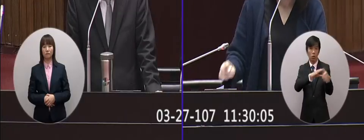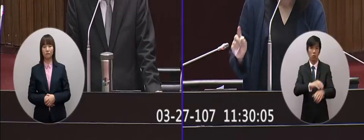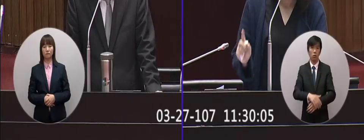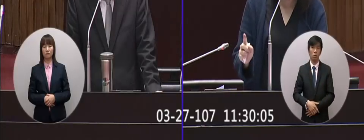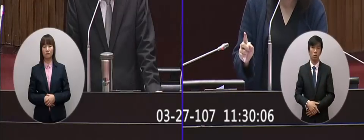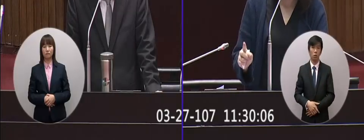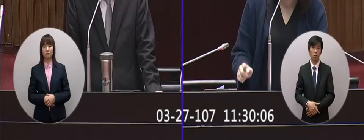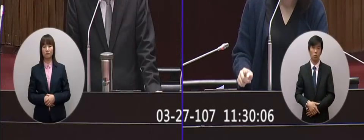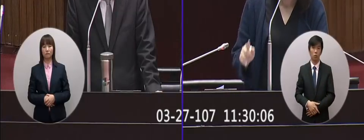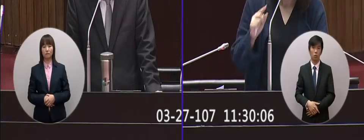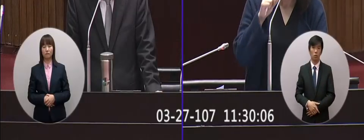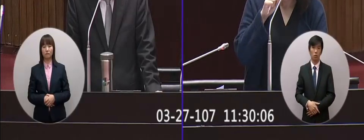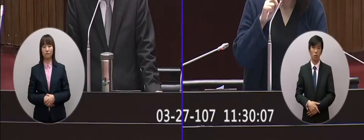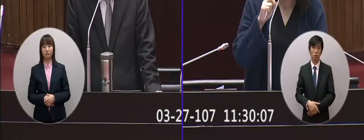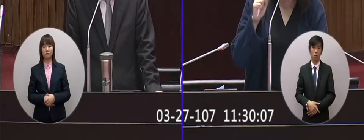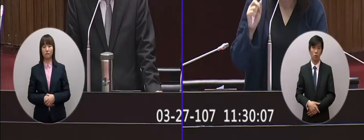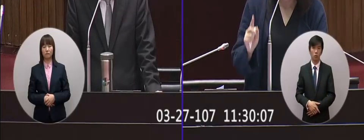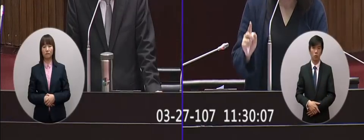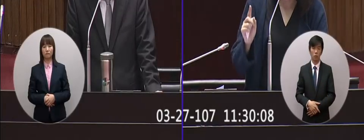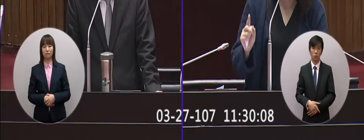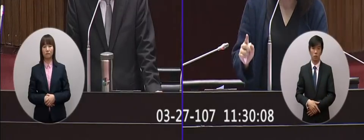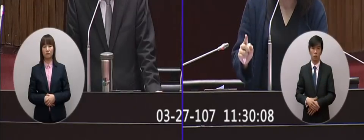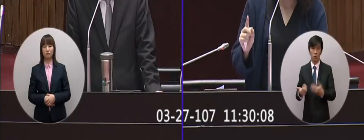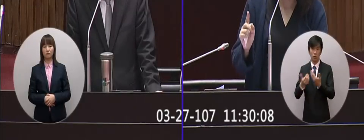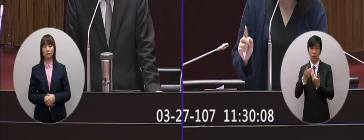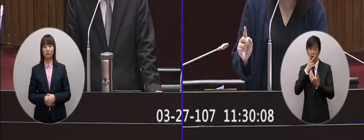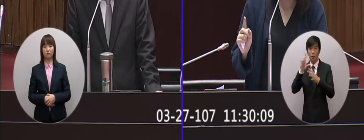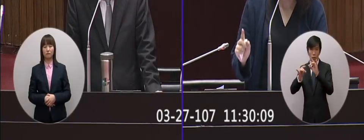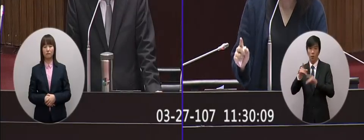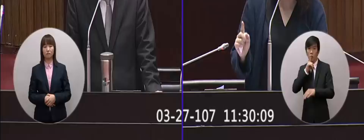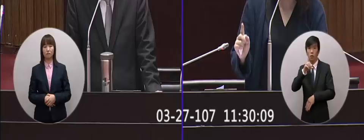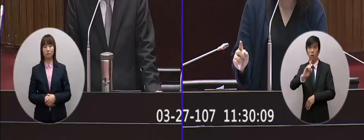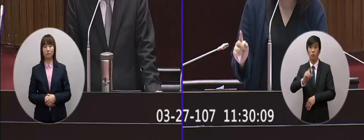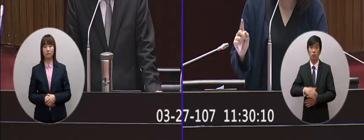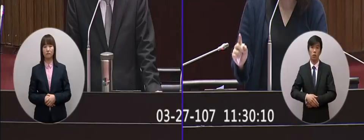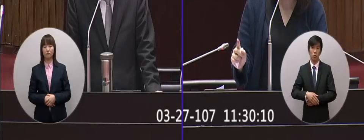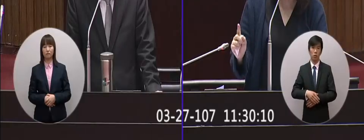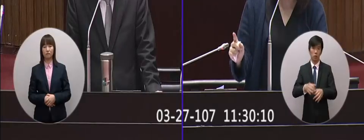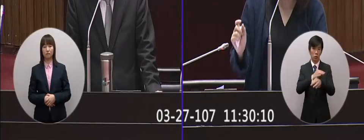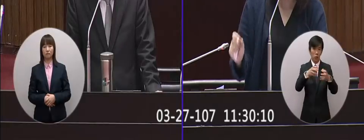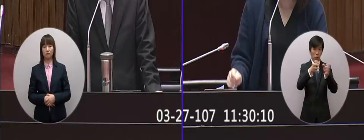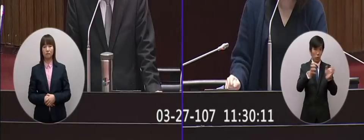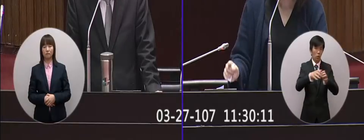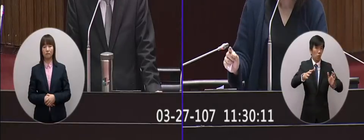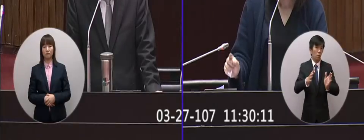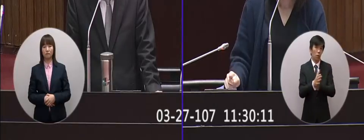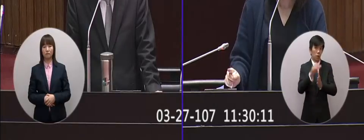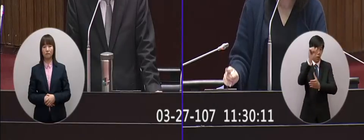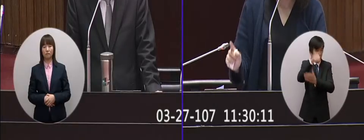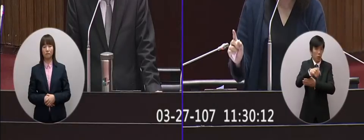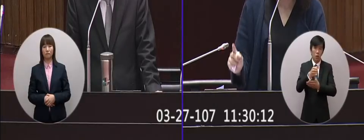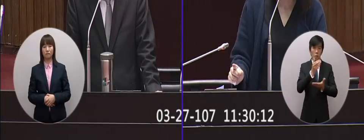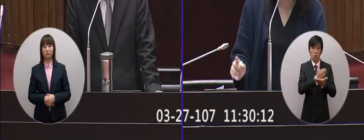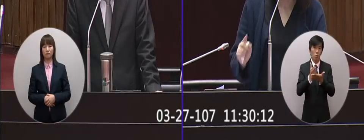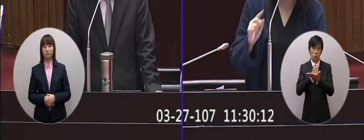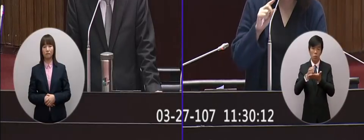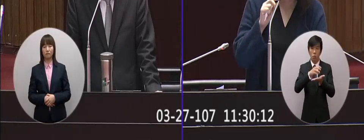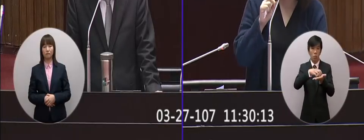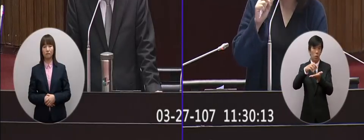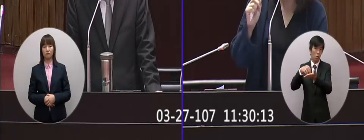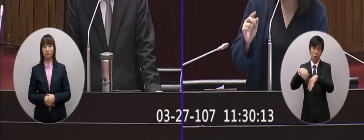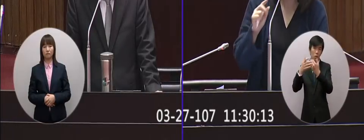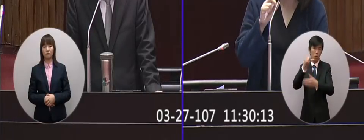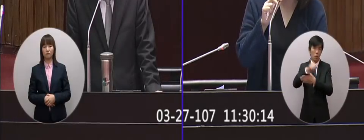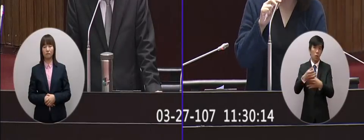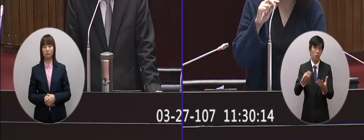说第一个经济部没有答应立即提供亚尼展现的所有审查案件，使族人无从